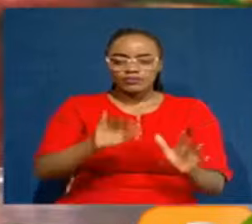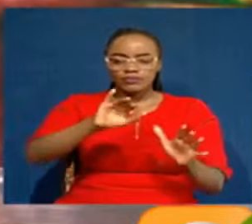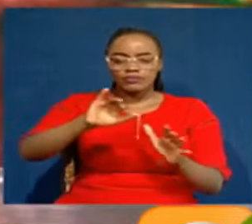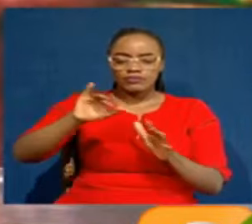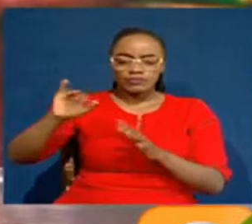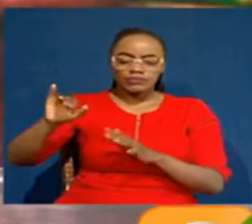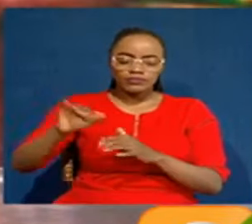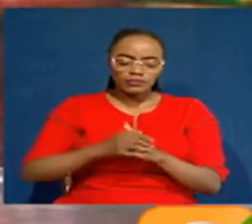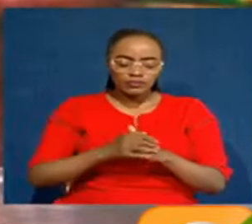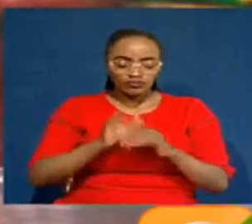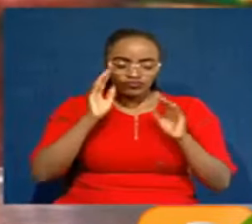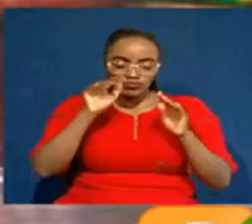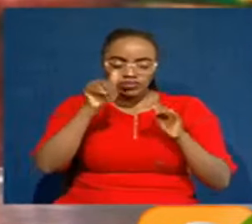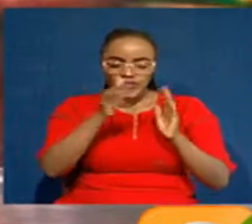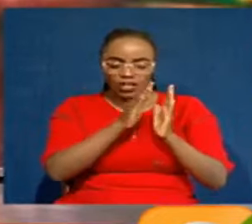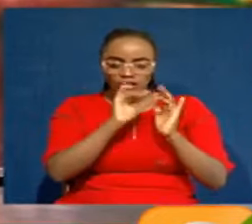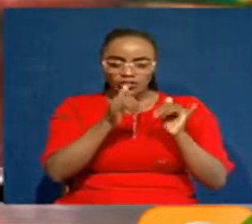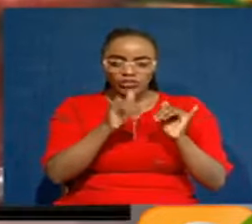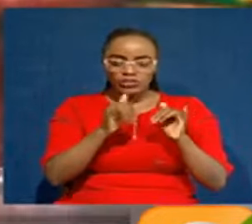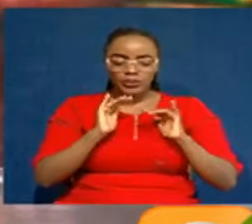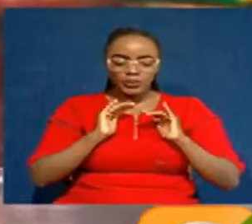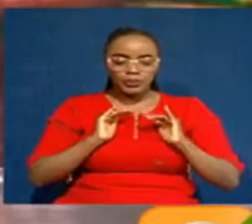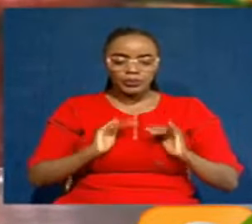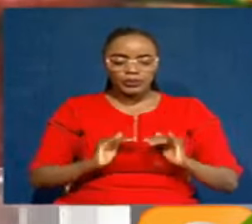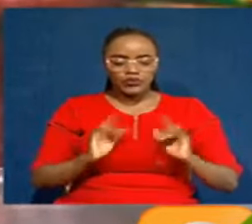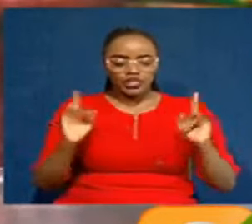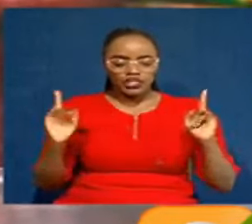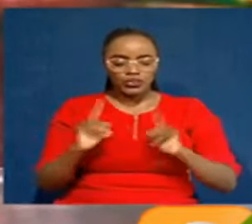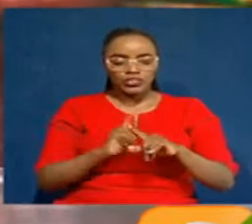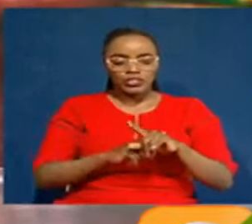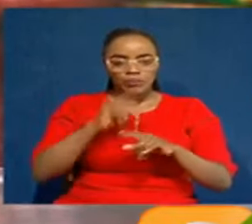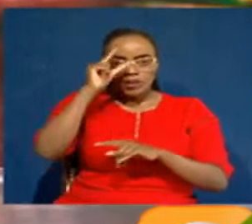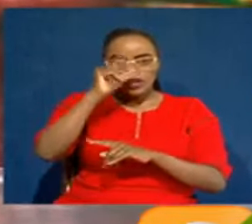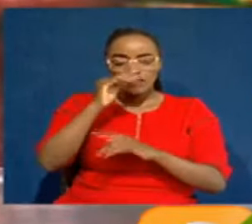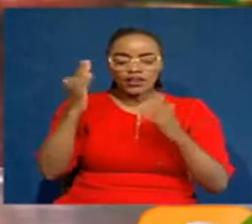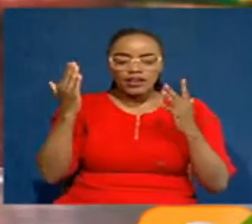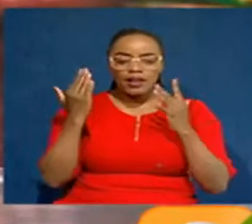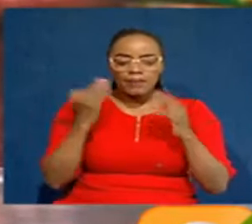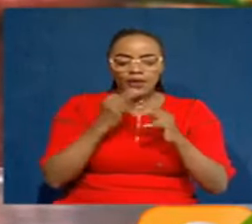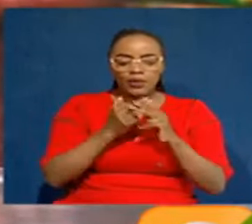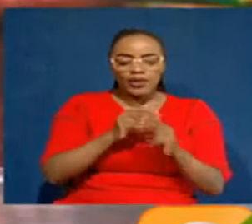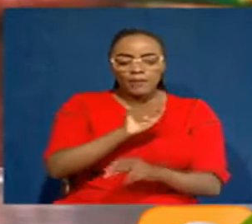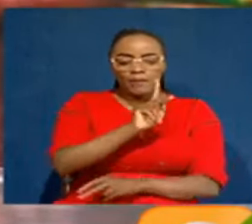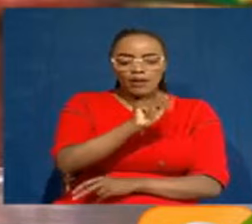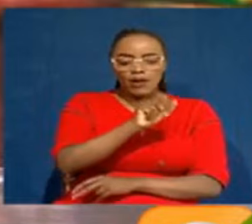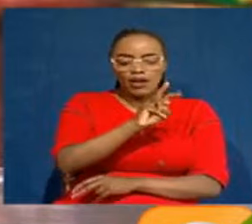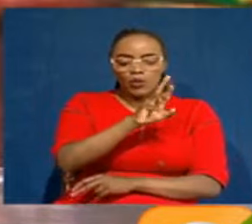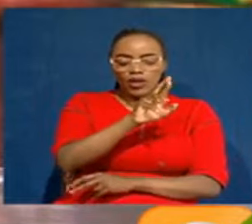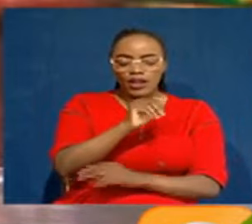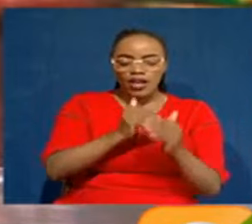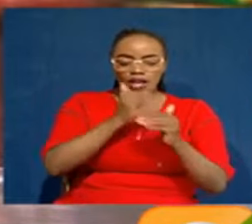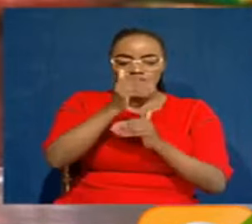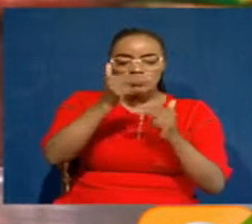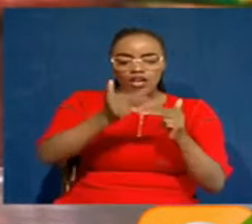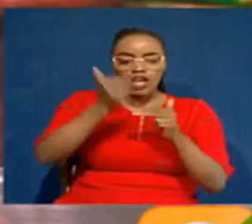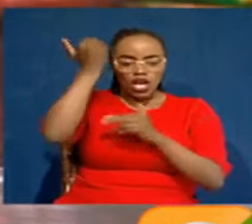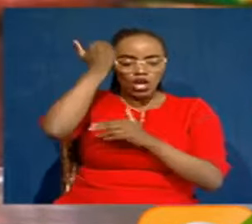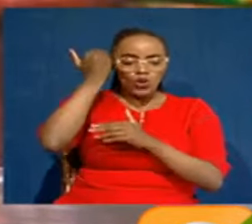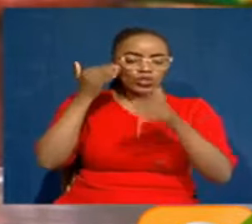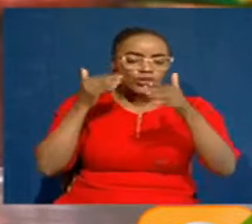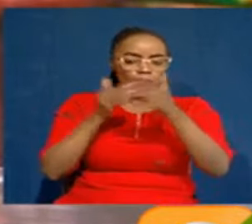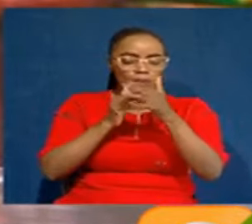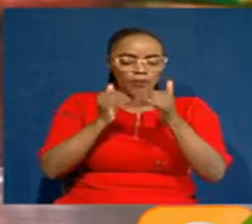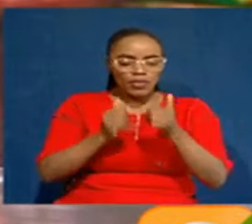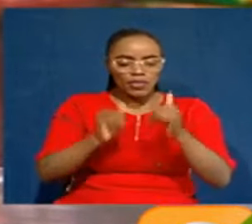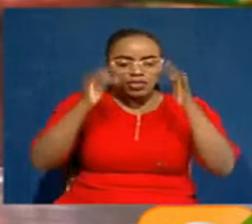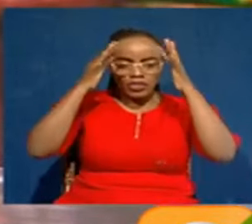na mtukiacha na mtazamaji ni kwamba ni afueni ya muda kwa gavana wa Meru Kawera Mwangaza baada ya mahakama kuu kuzuia utekelezwaji